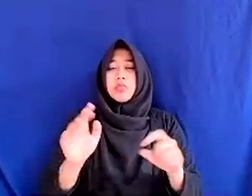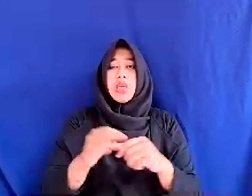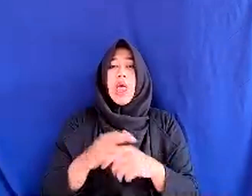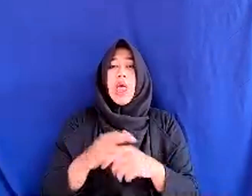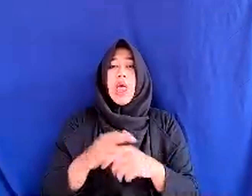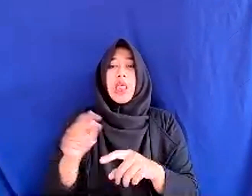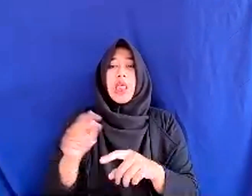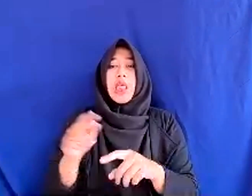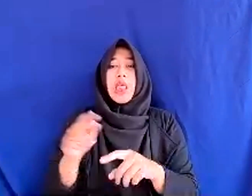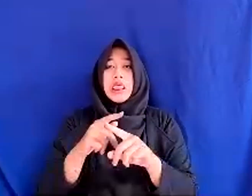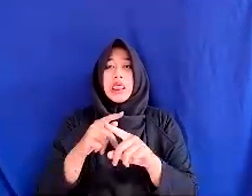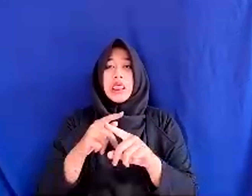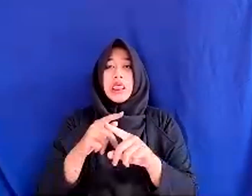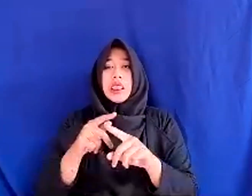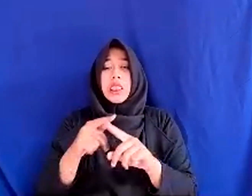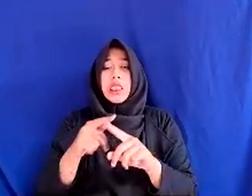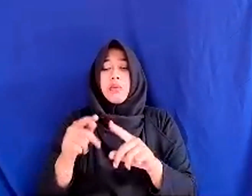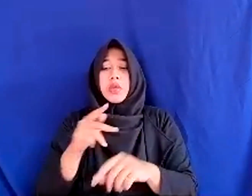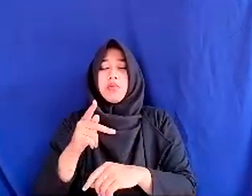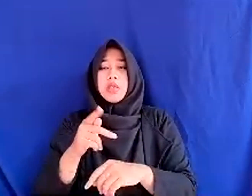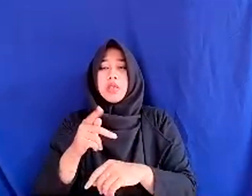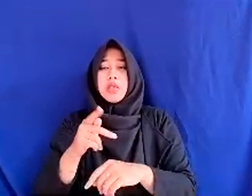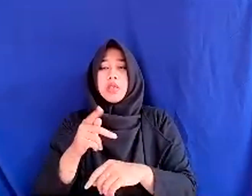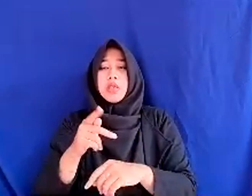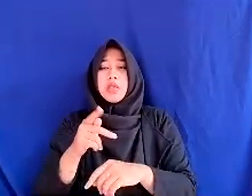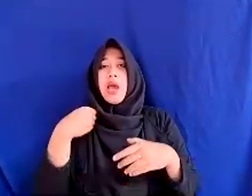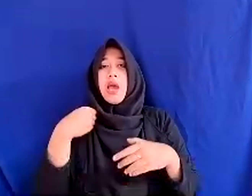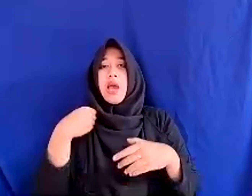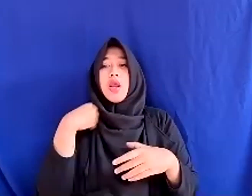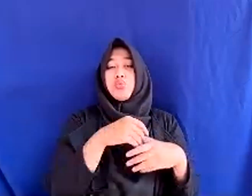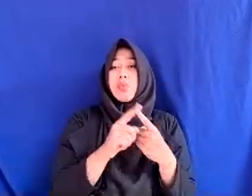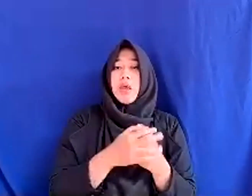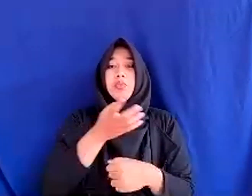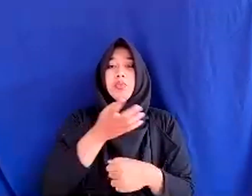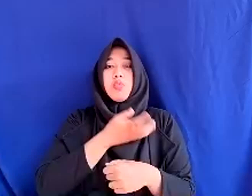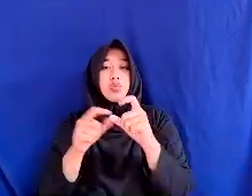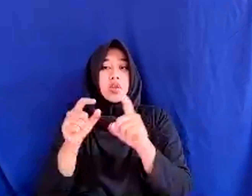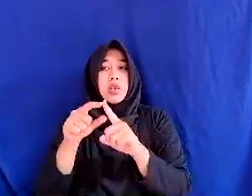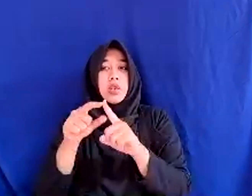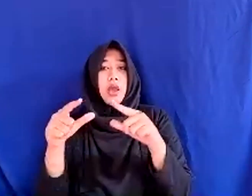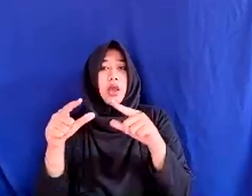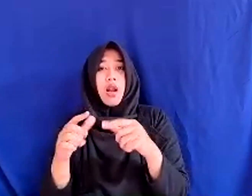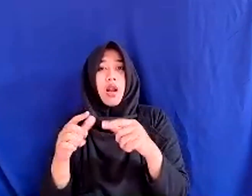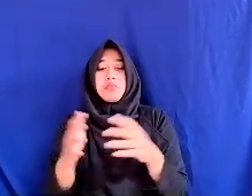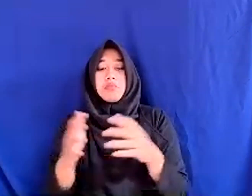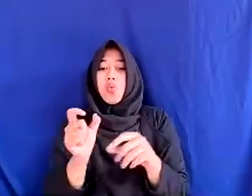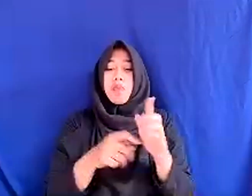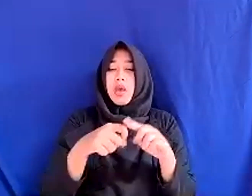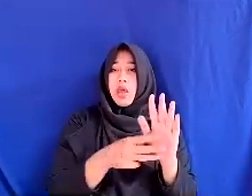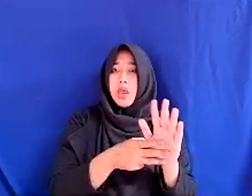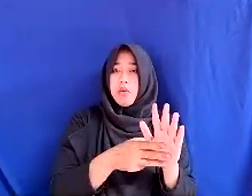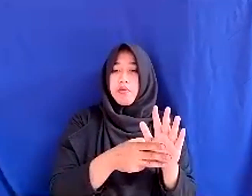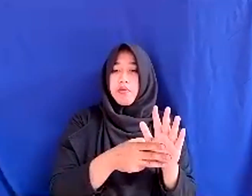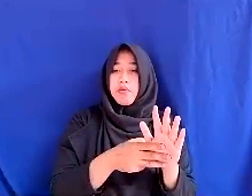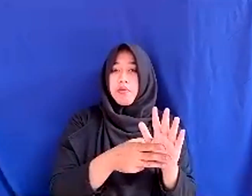daya alam, memiliki banyak UKM-UKM, bahkan sekian puluh persen tersendiri UKM-UKM yang ada di Indonesia.